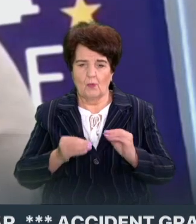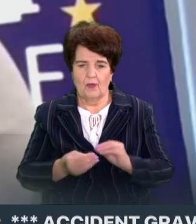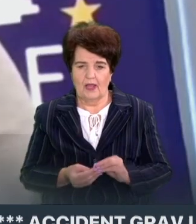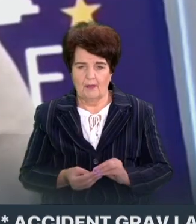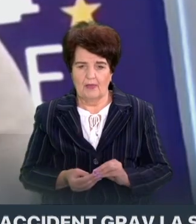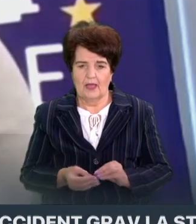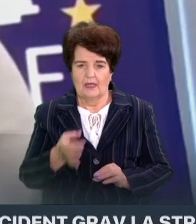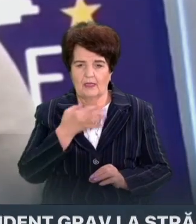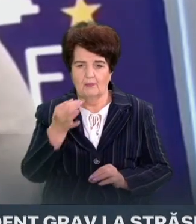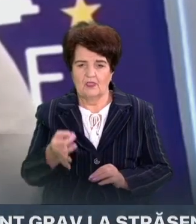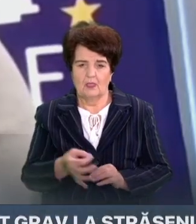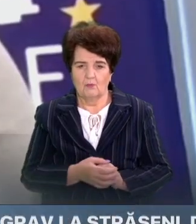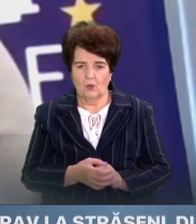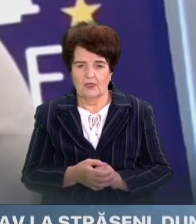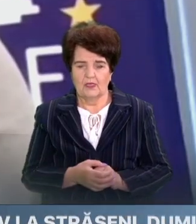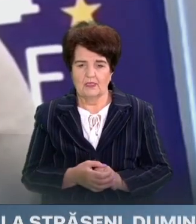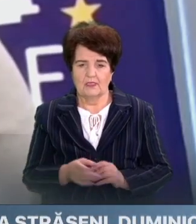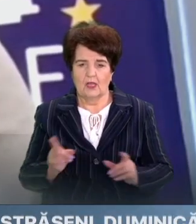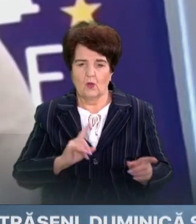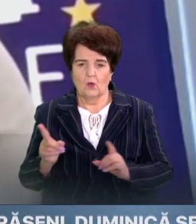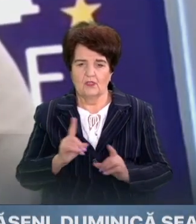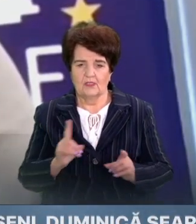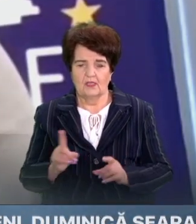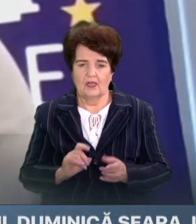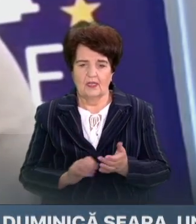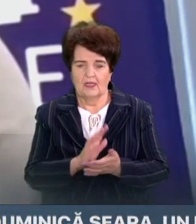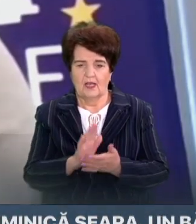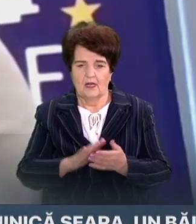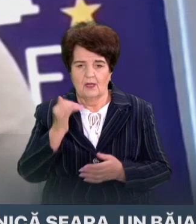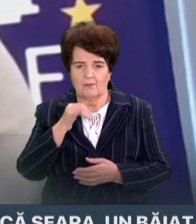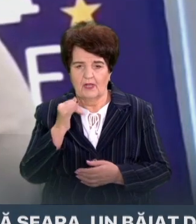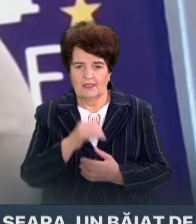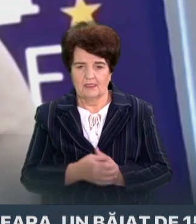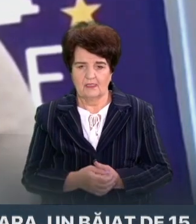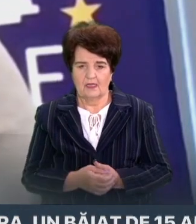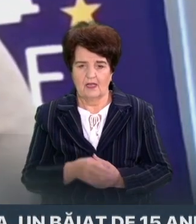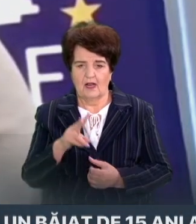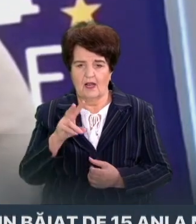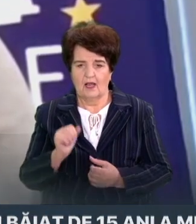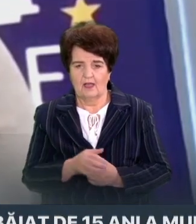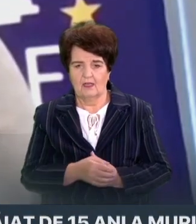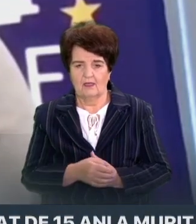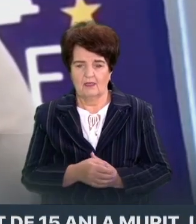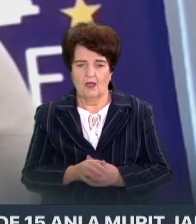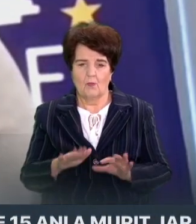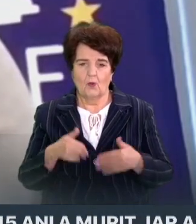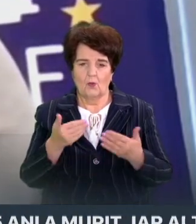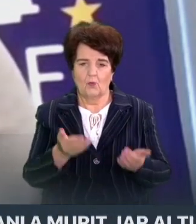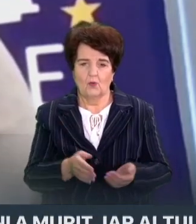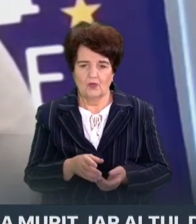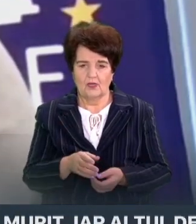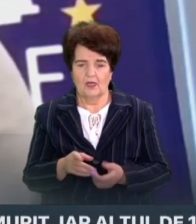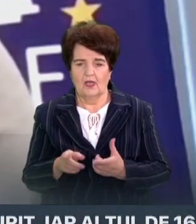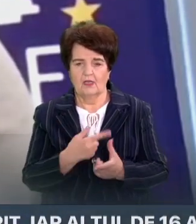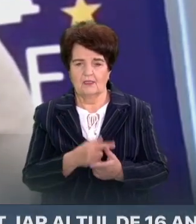se pronunțe Consiliul Electoral de circumscripție Bălți la propunerea, mai degrabă, sau